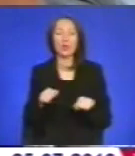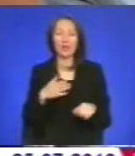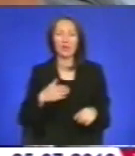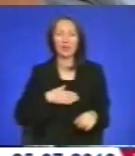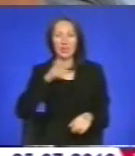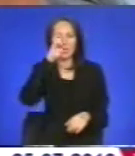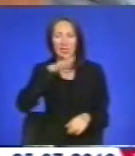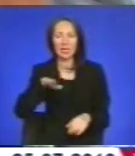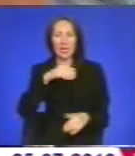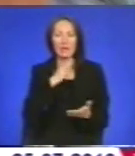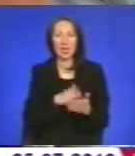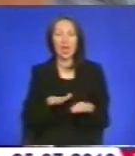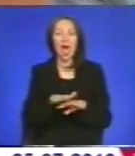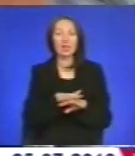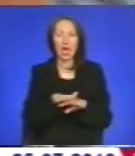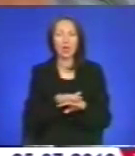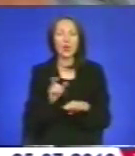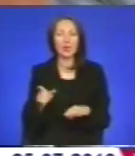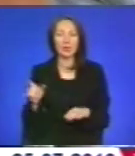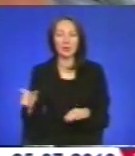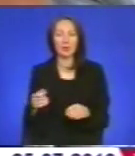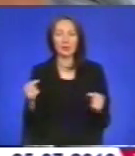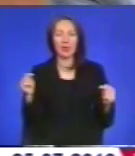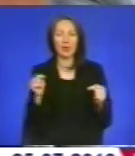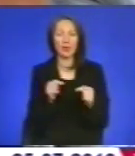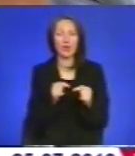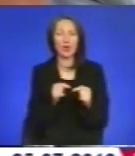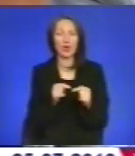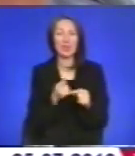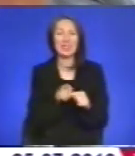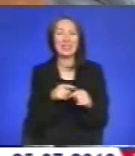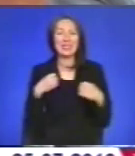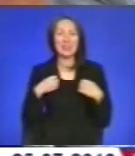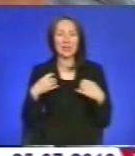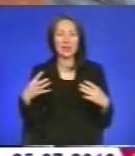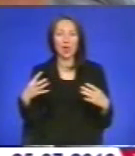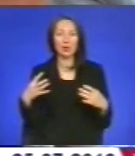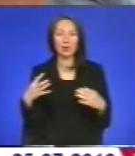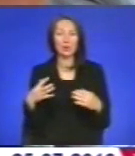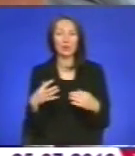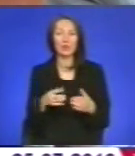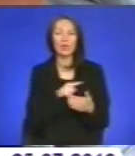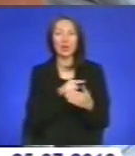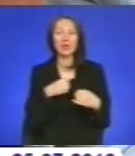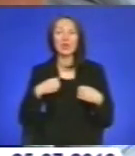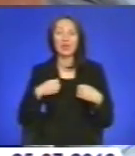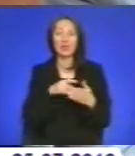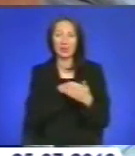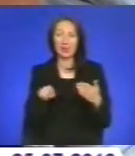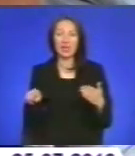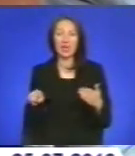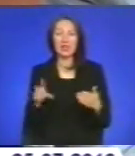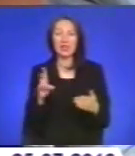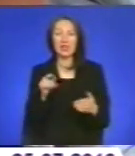державі є народ, відповідно, це свято відзначається і на